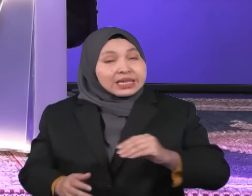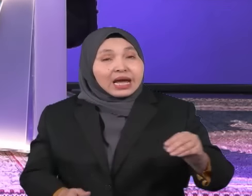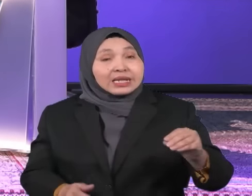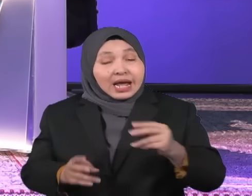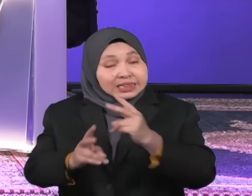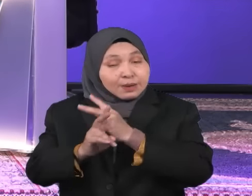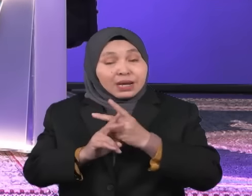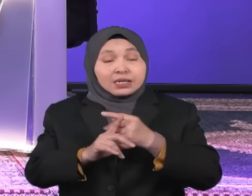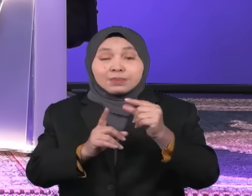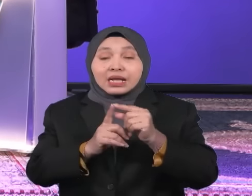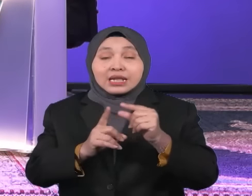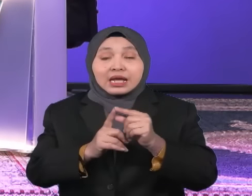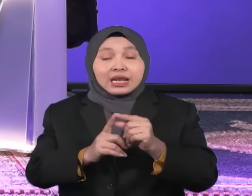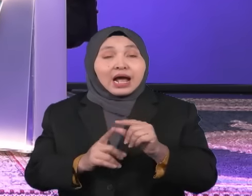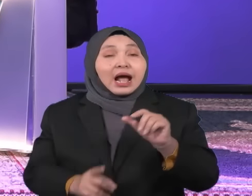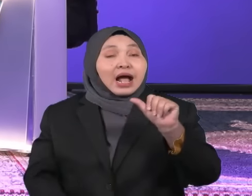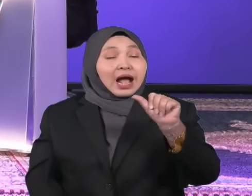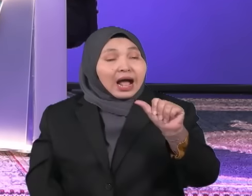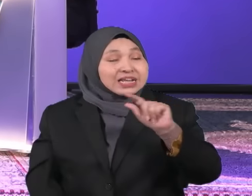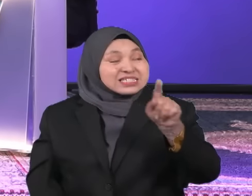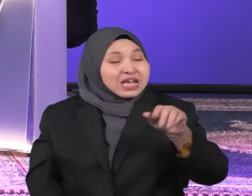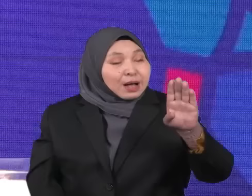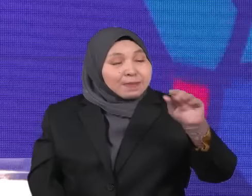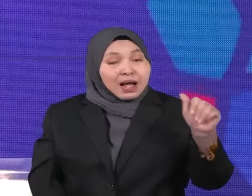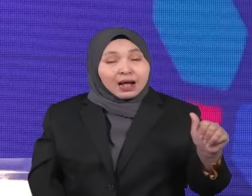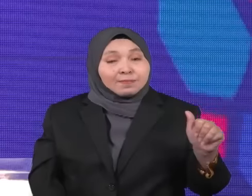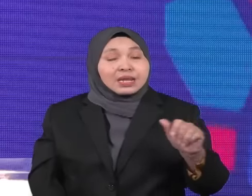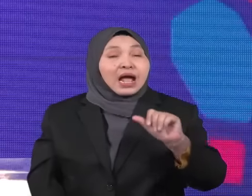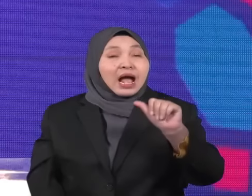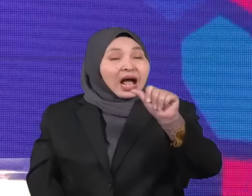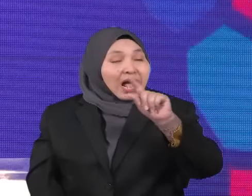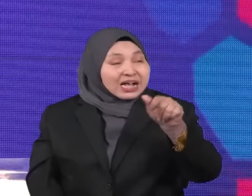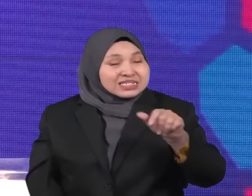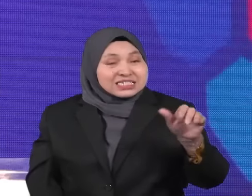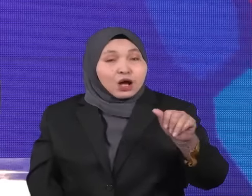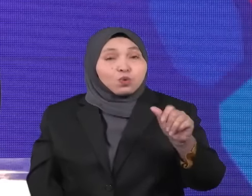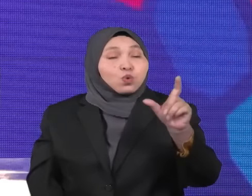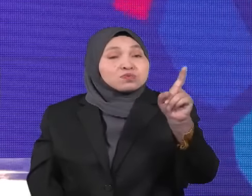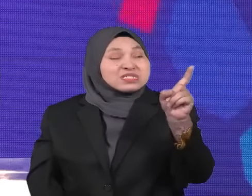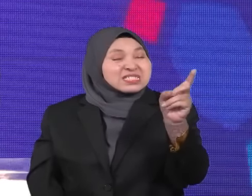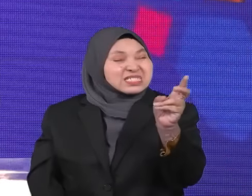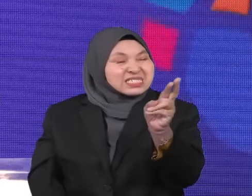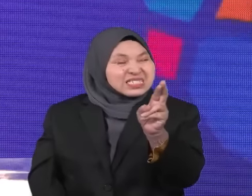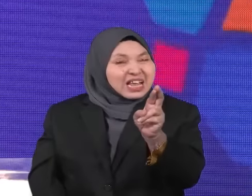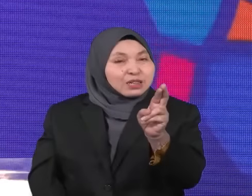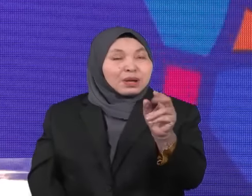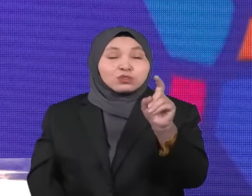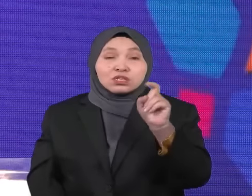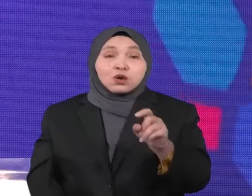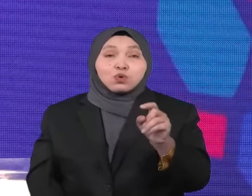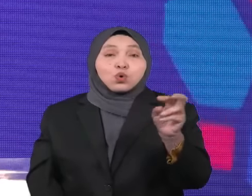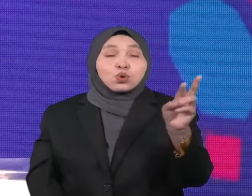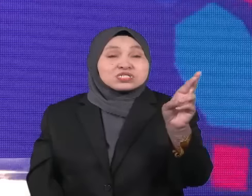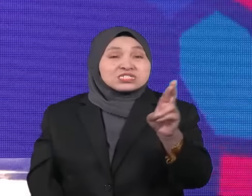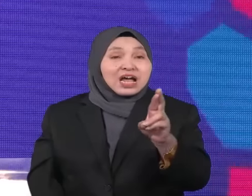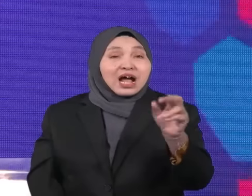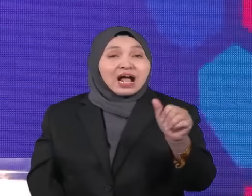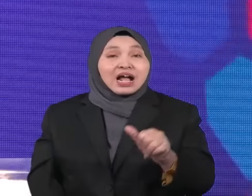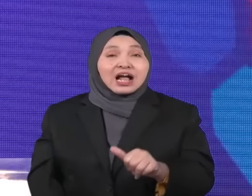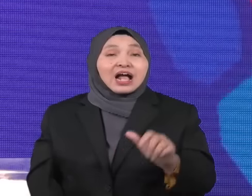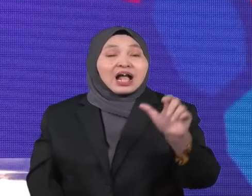pada kalimah azab, waqina azab, azab, huruf zai, patutnya huruf dhal, huruf dhal, azab. Cuba